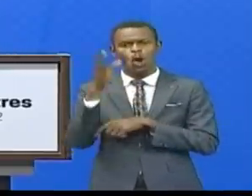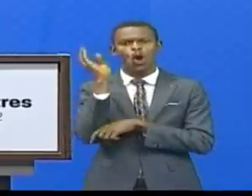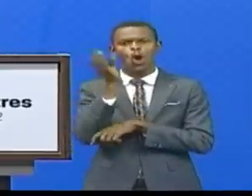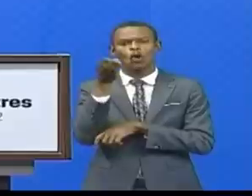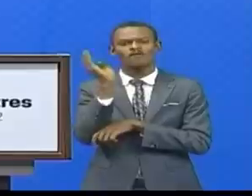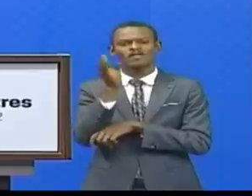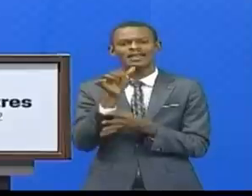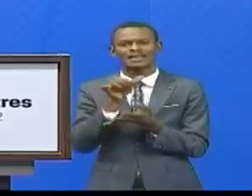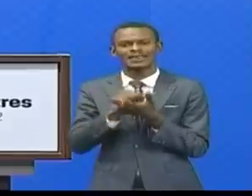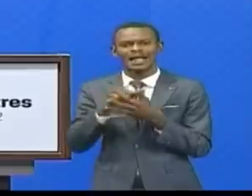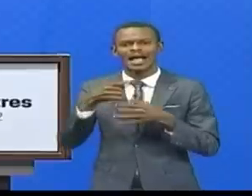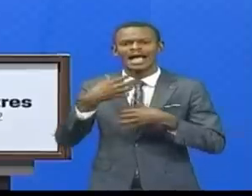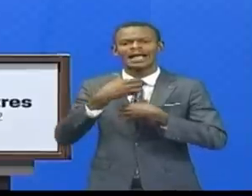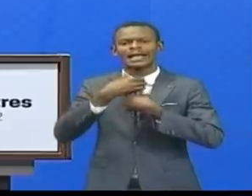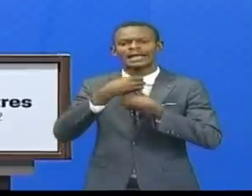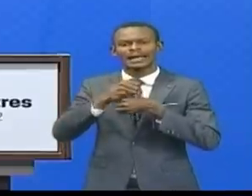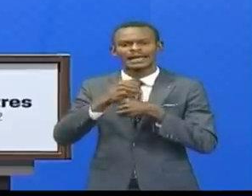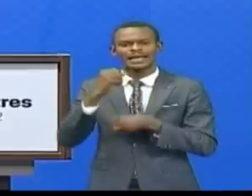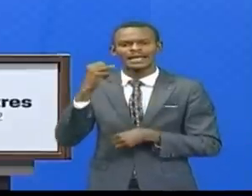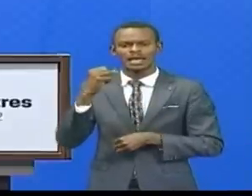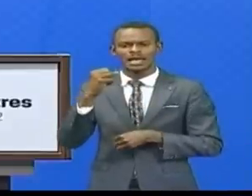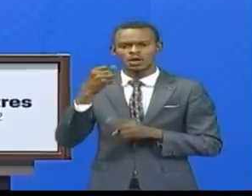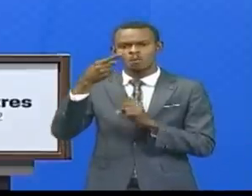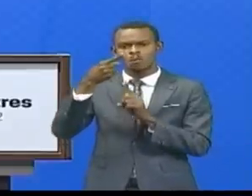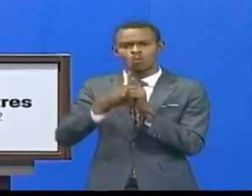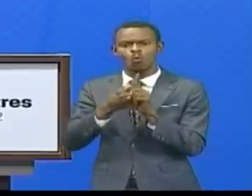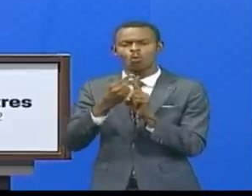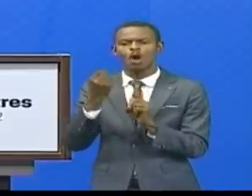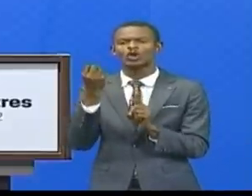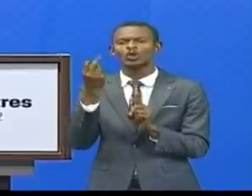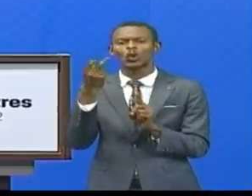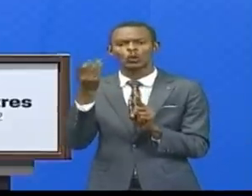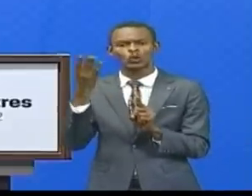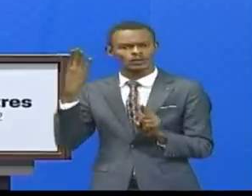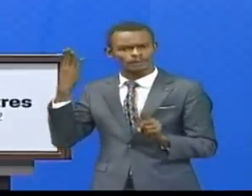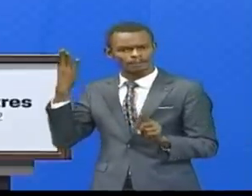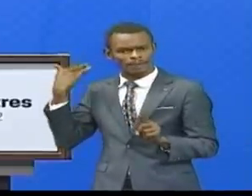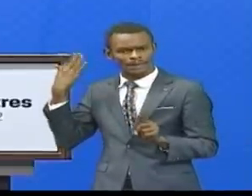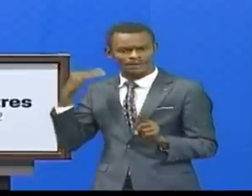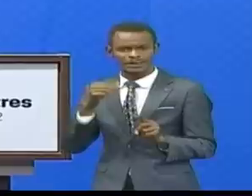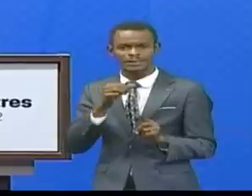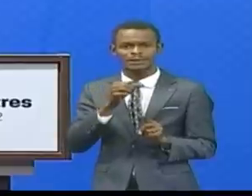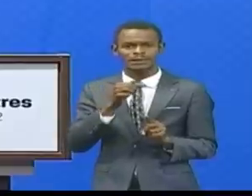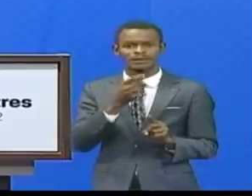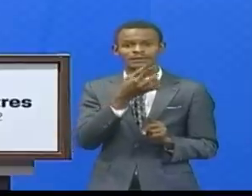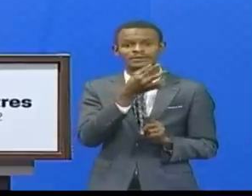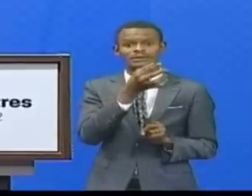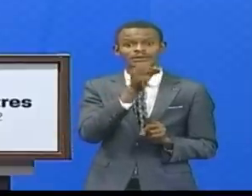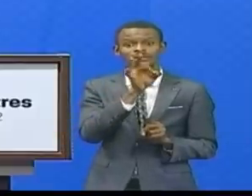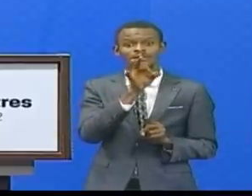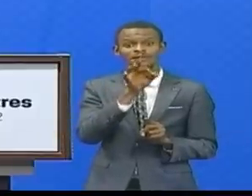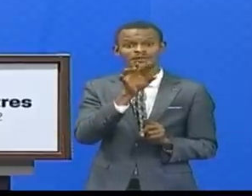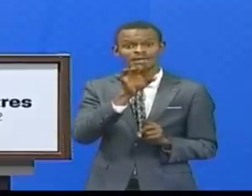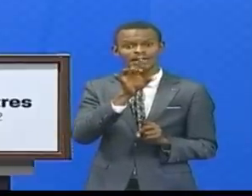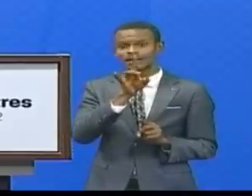1985 à la suite d'une conférence de ministres africains de l'environnement tenue au Caire, en